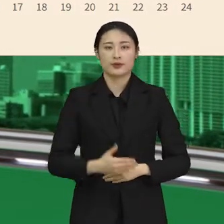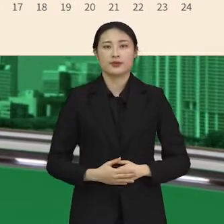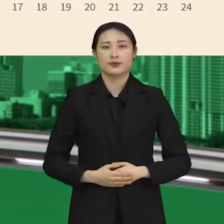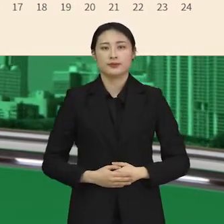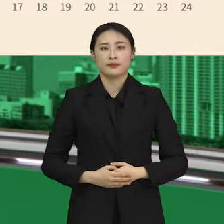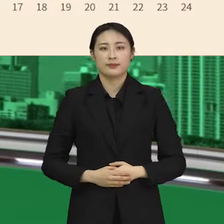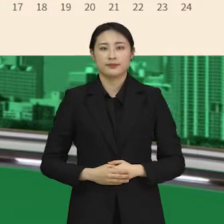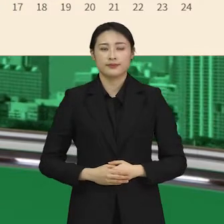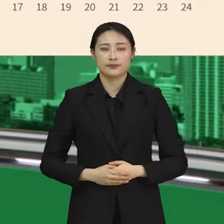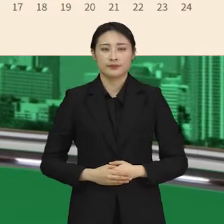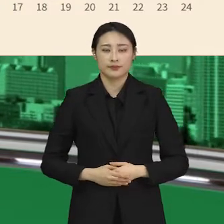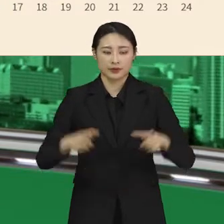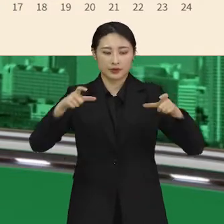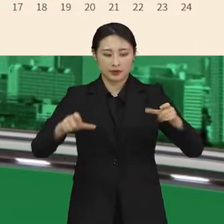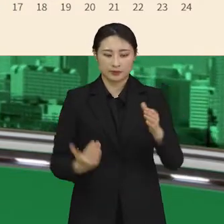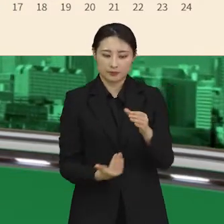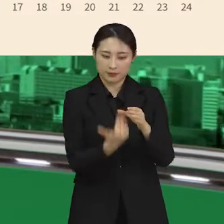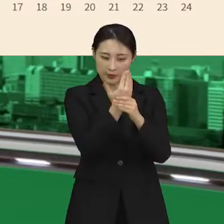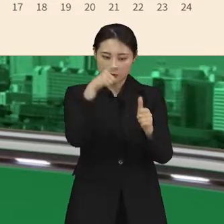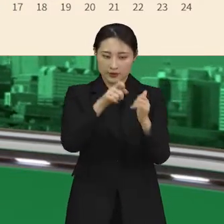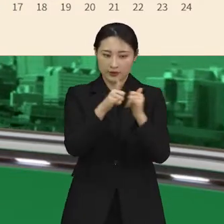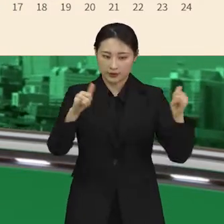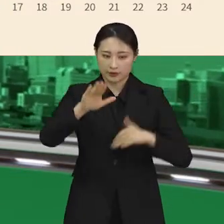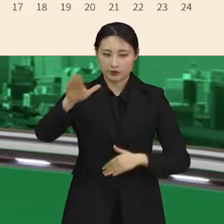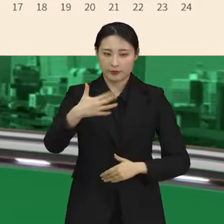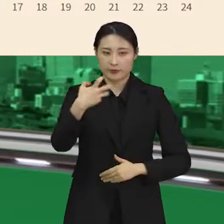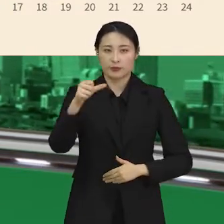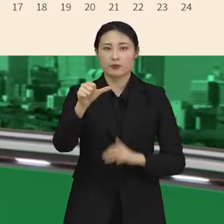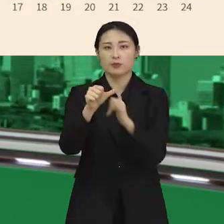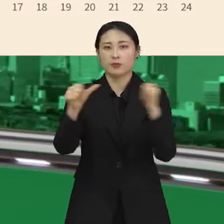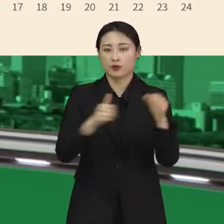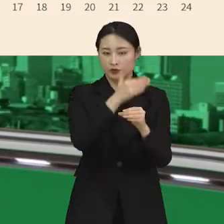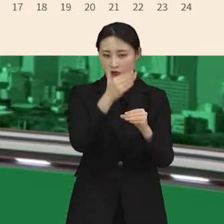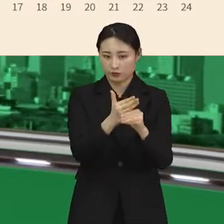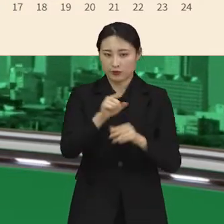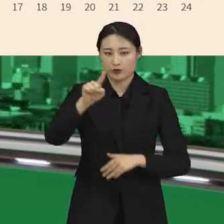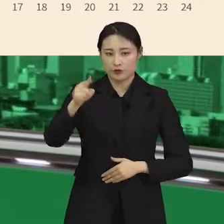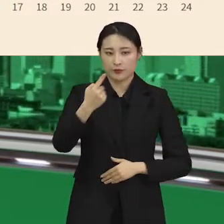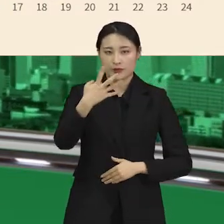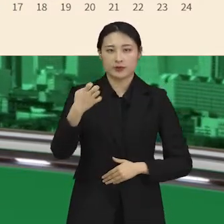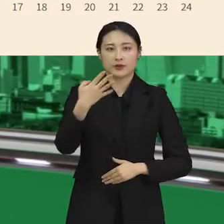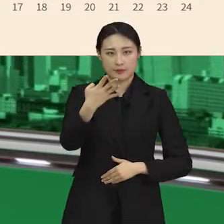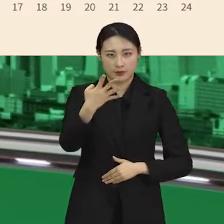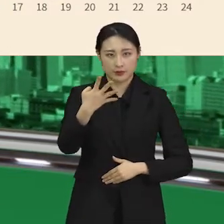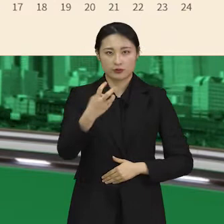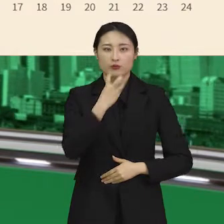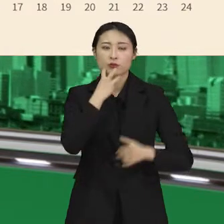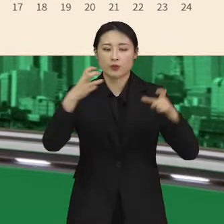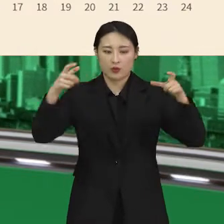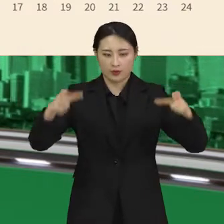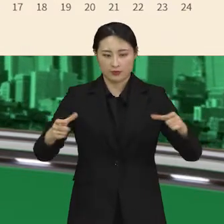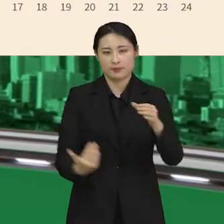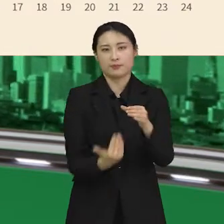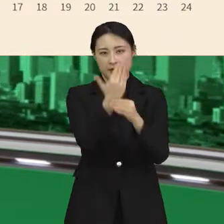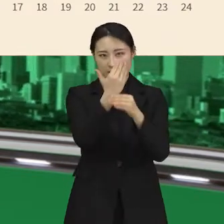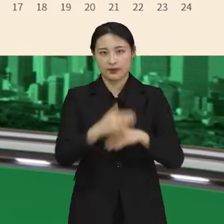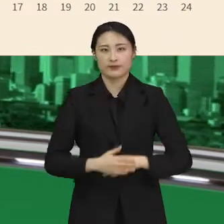떨어졌습니다. 지역 발생 확진자 985명 중 644명이 수도권에서